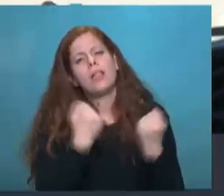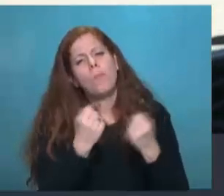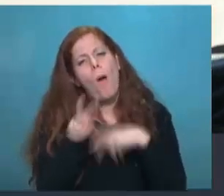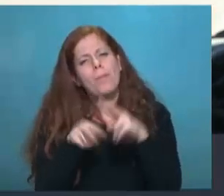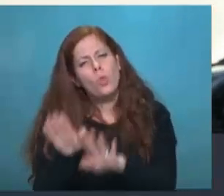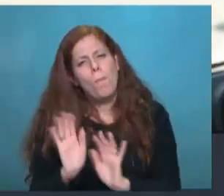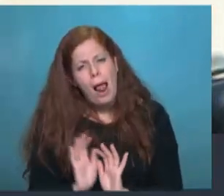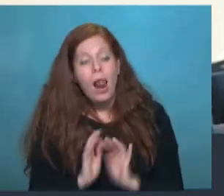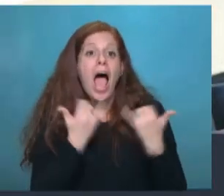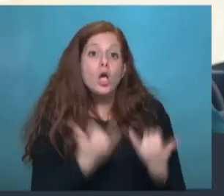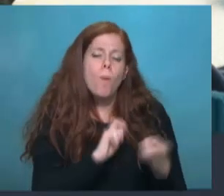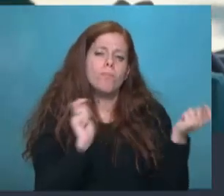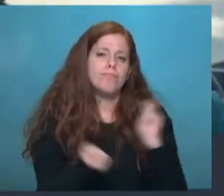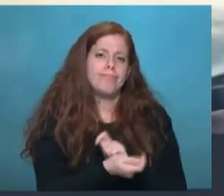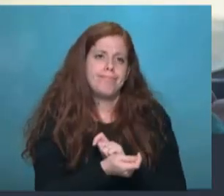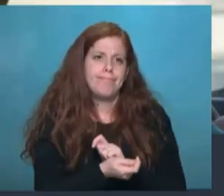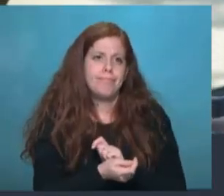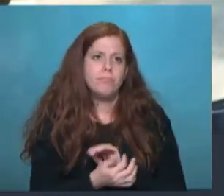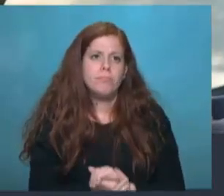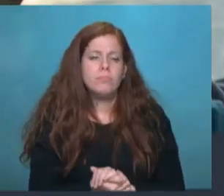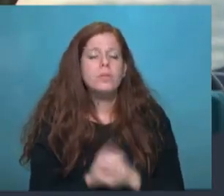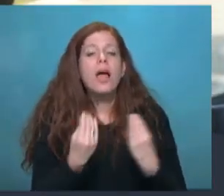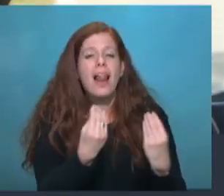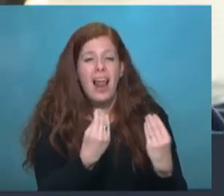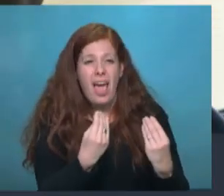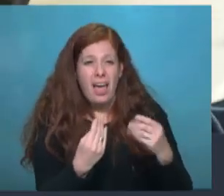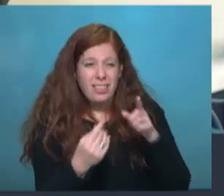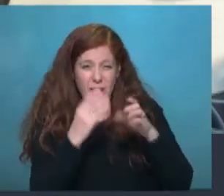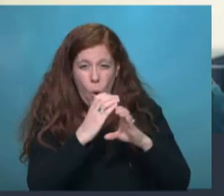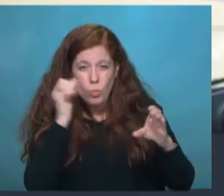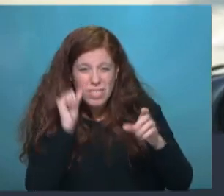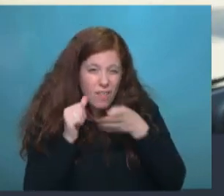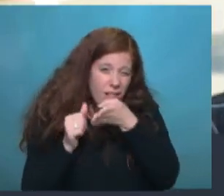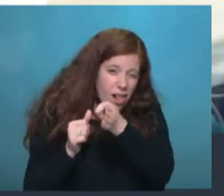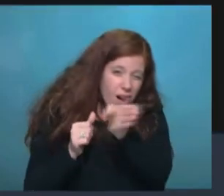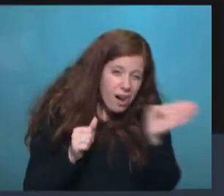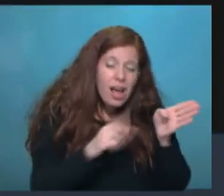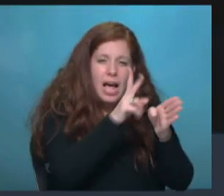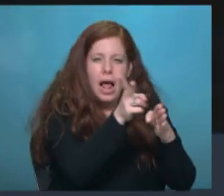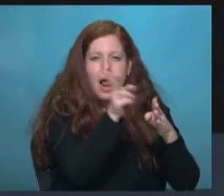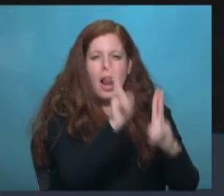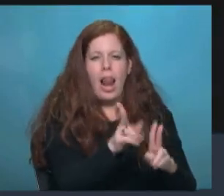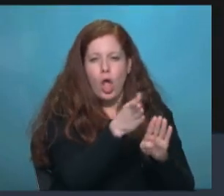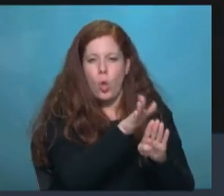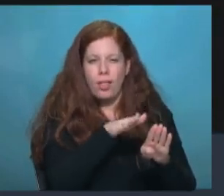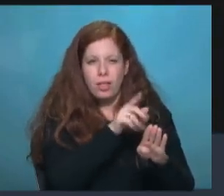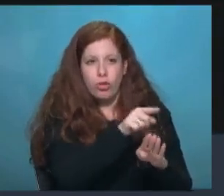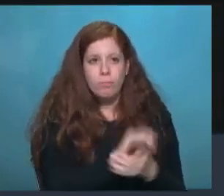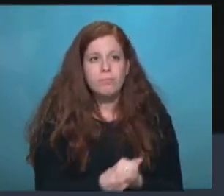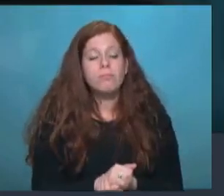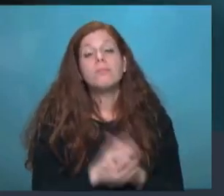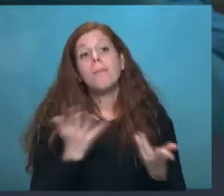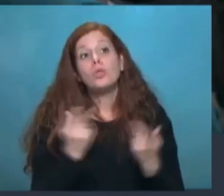היום, הכל השתנה. עכשיו תסע לאט, כנס איפה שהאוטובוס הלבן, תעשה חניה אחרי האוטובוס. מה שקרה שאתה בא לתבוע את